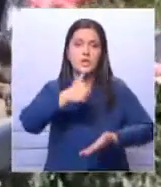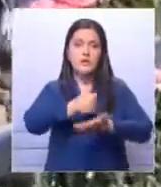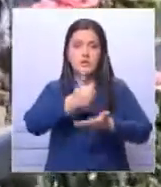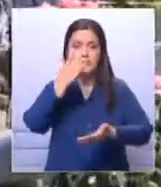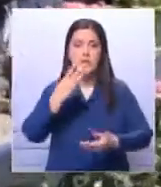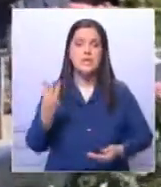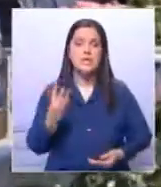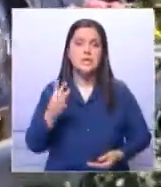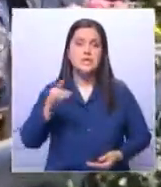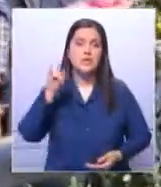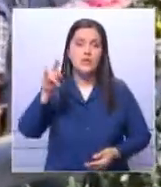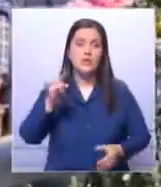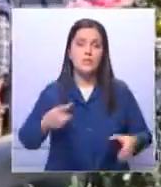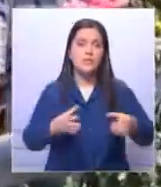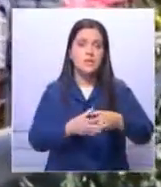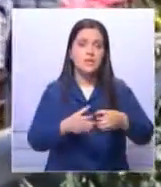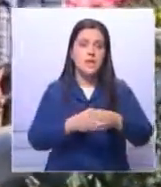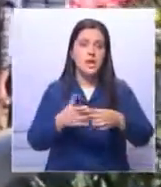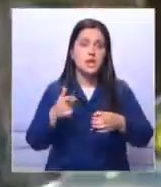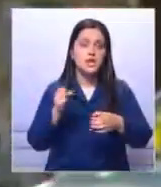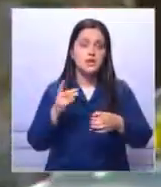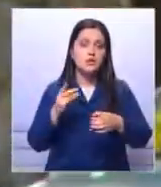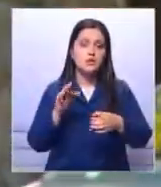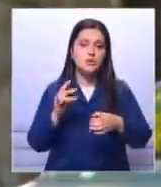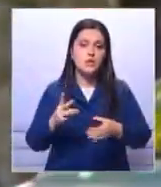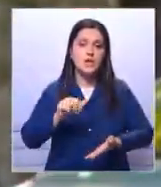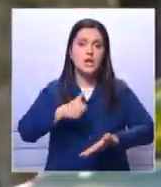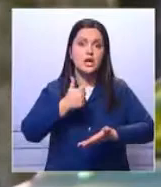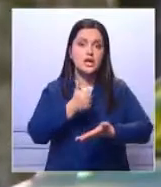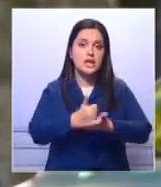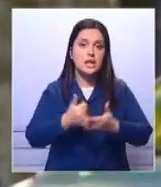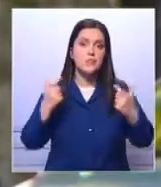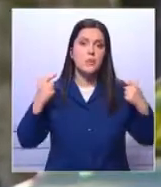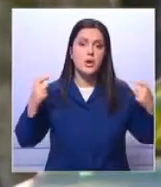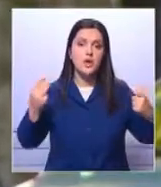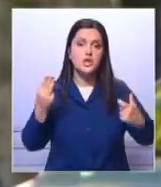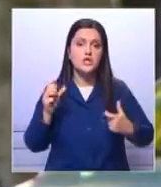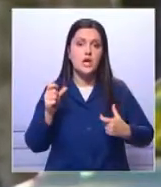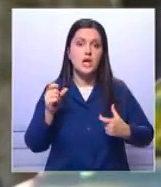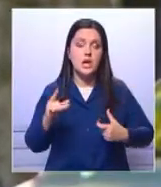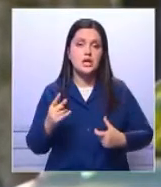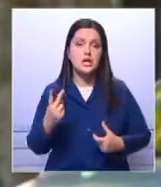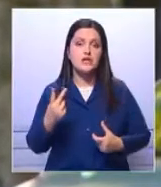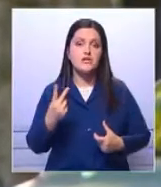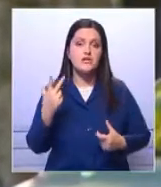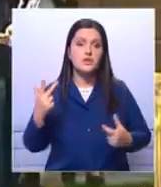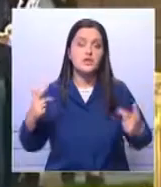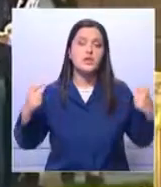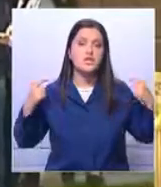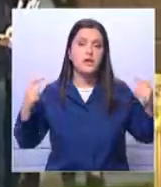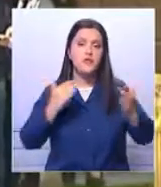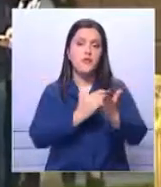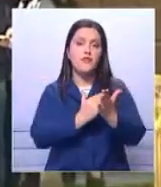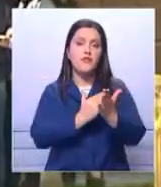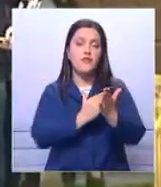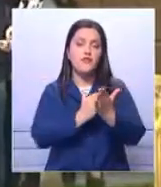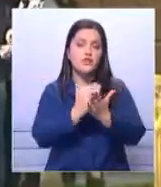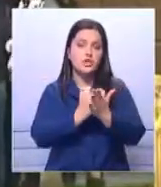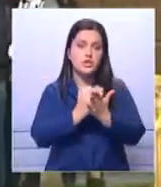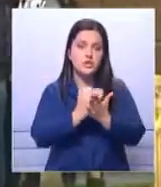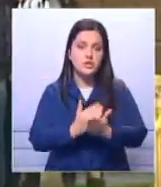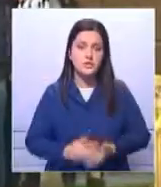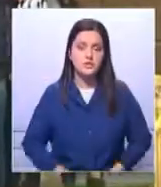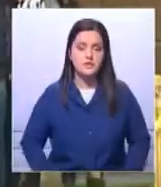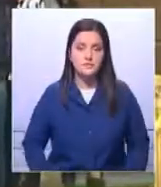бывший главнокомандующий 3-й летной базы и гарнизона Кони, генерал-майор Халук Шахар и 23 офицера